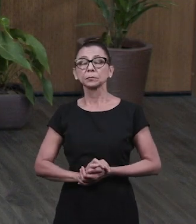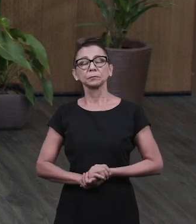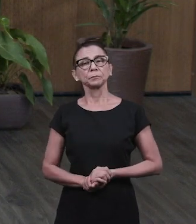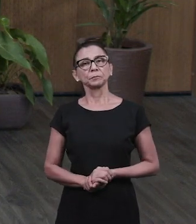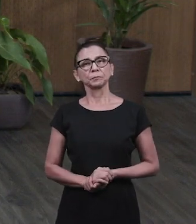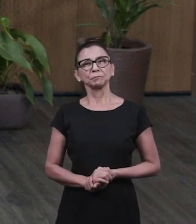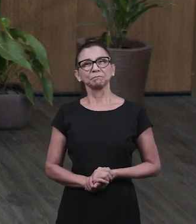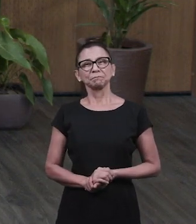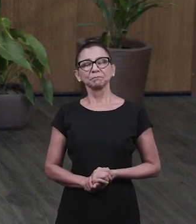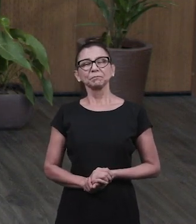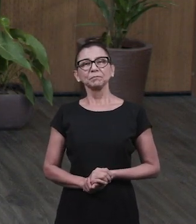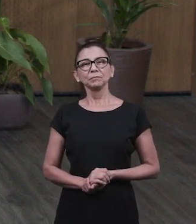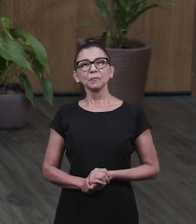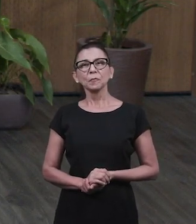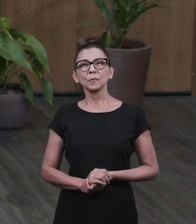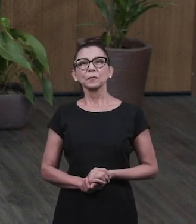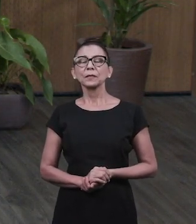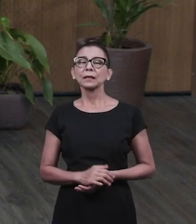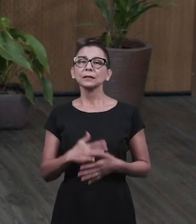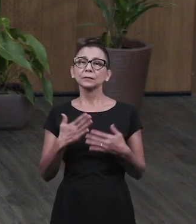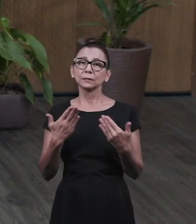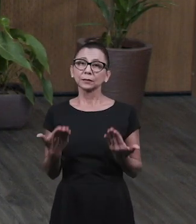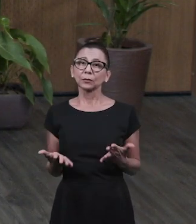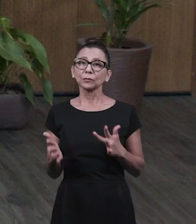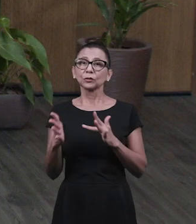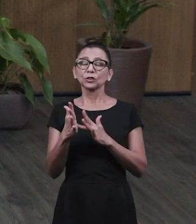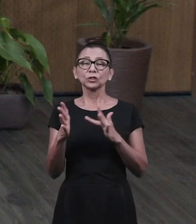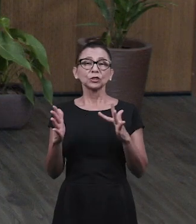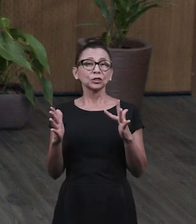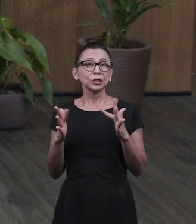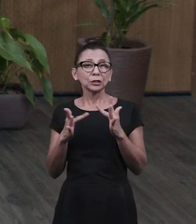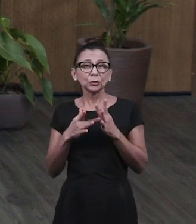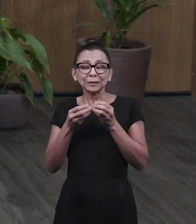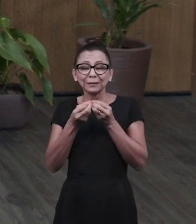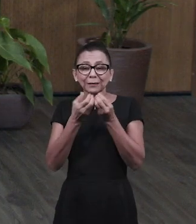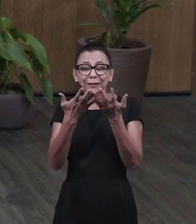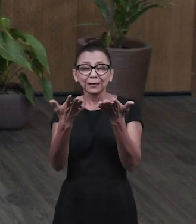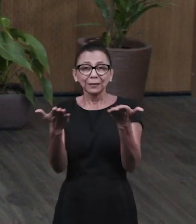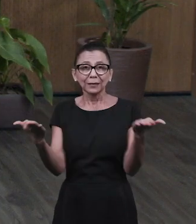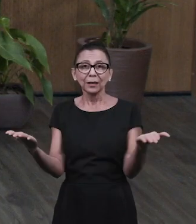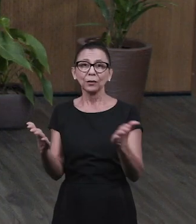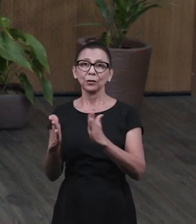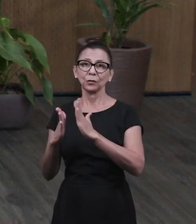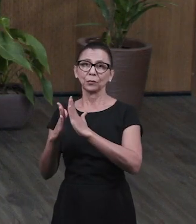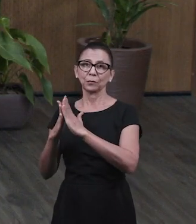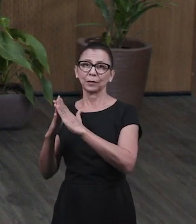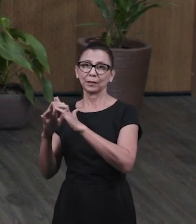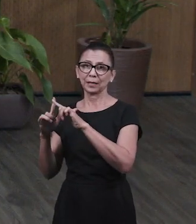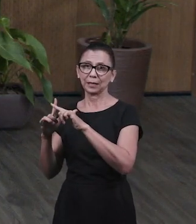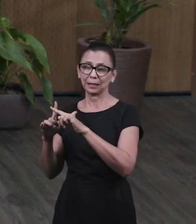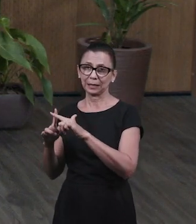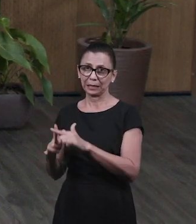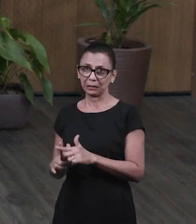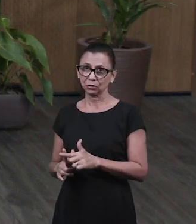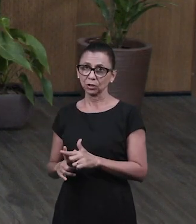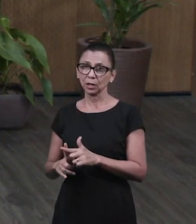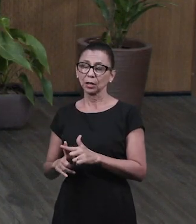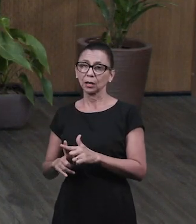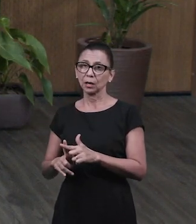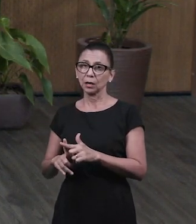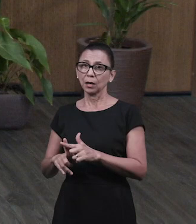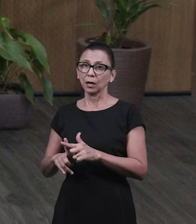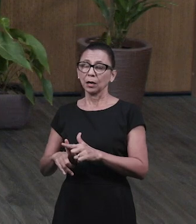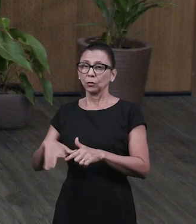Maintenant, en étant quelque chose de très béni que le Seigneur Jésus a laissé pour l'Église à partir